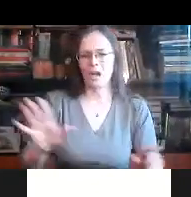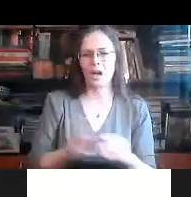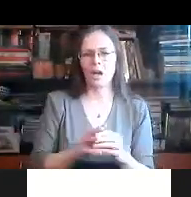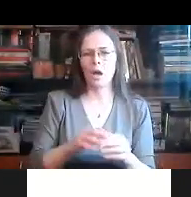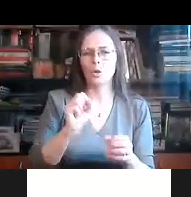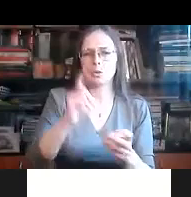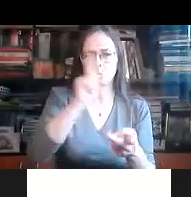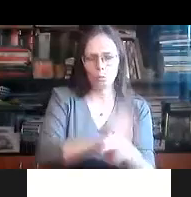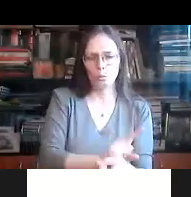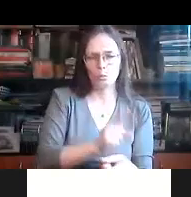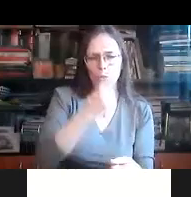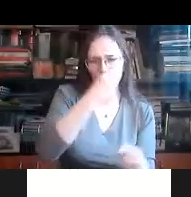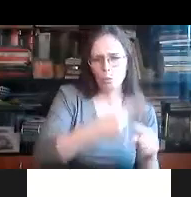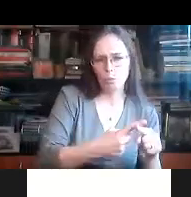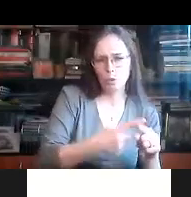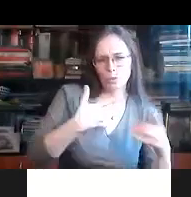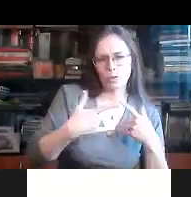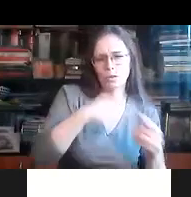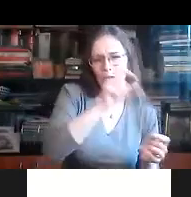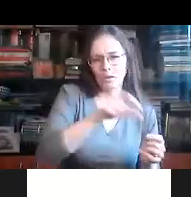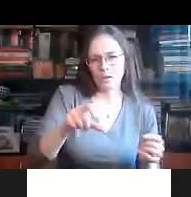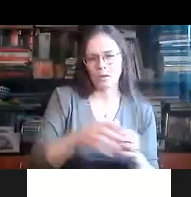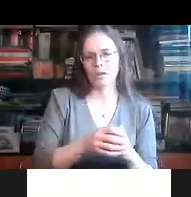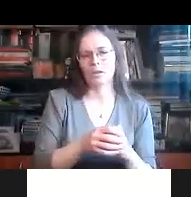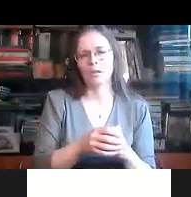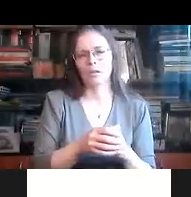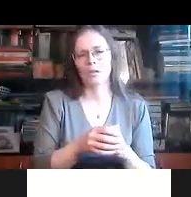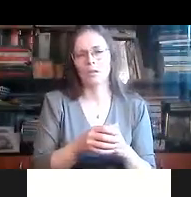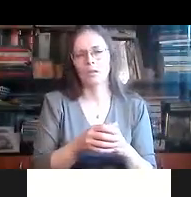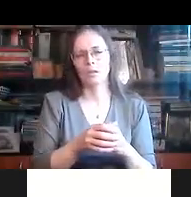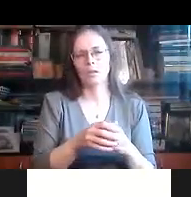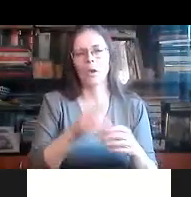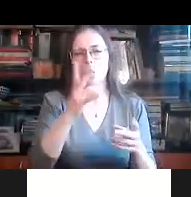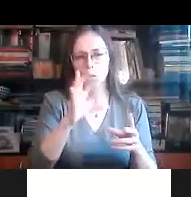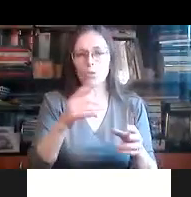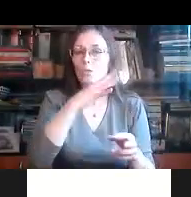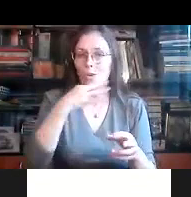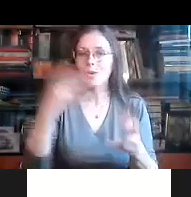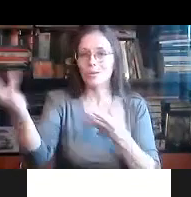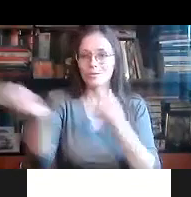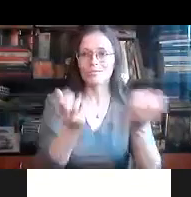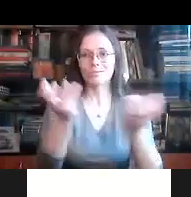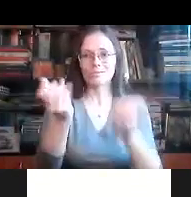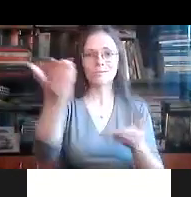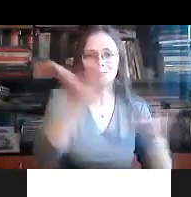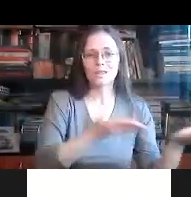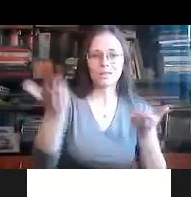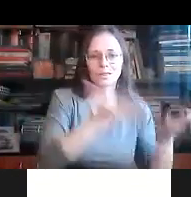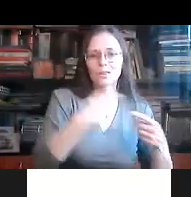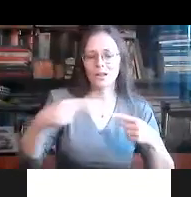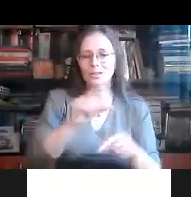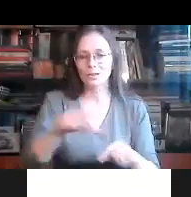да. Плюс подготовительная работа, стройка. То есть, ну, в этом процессе участвует какое-то неимоверное количество